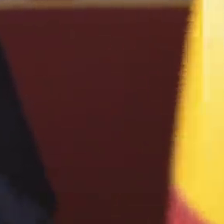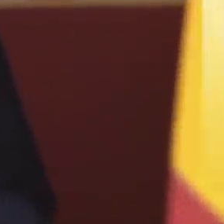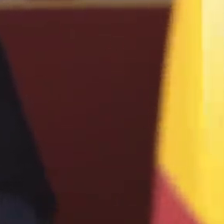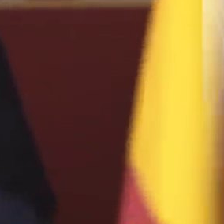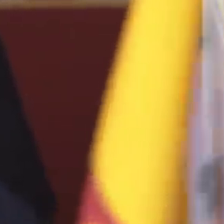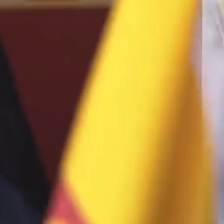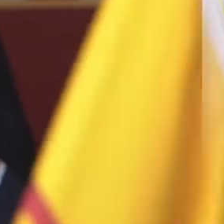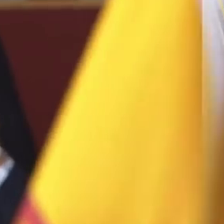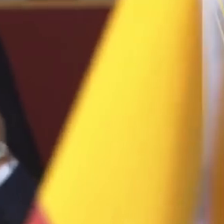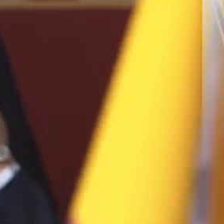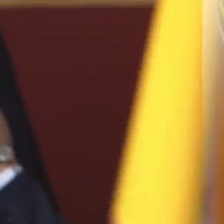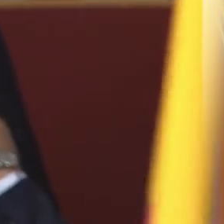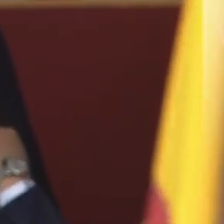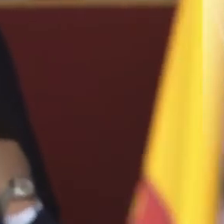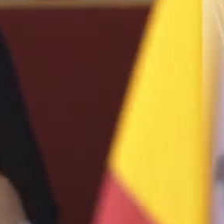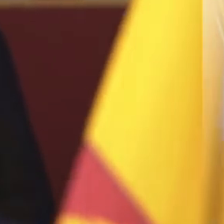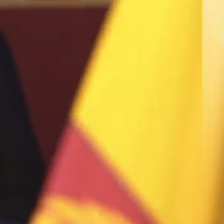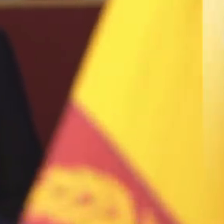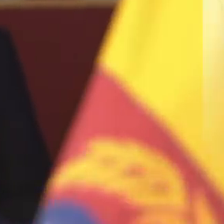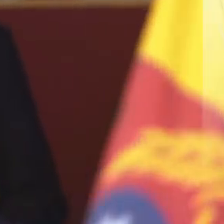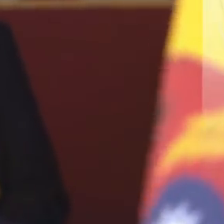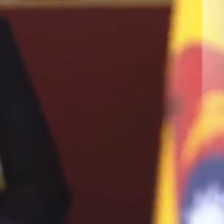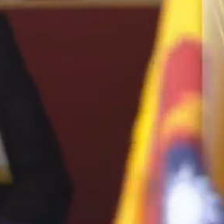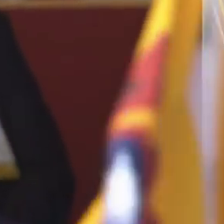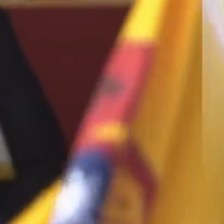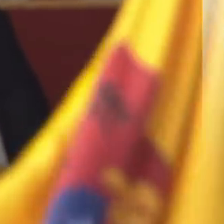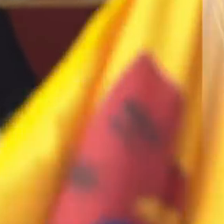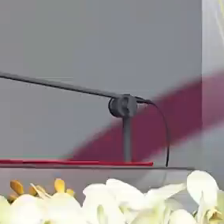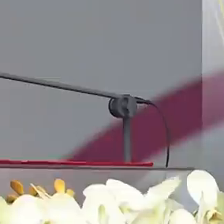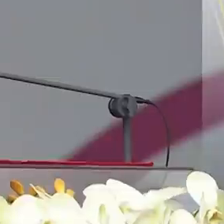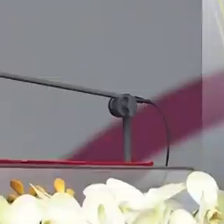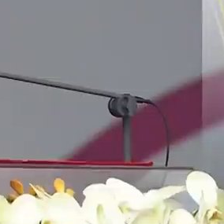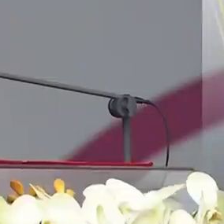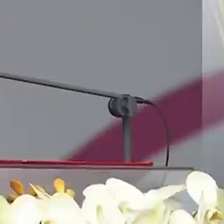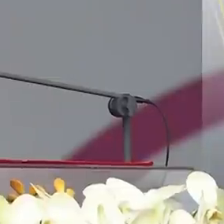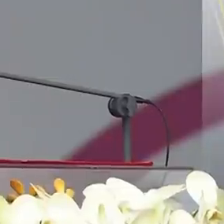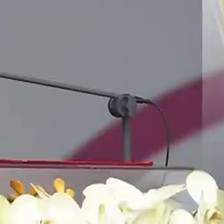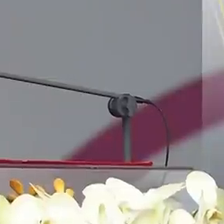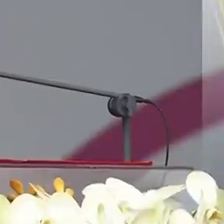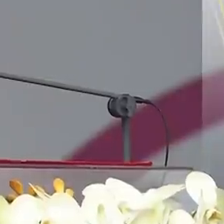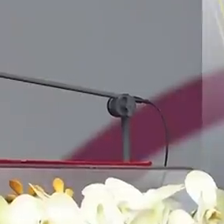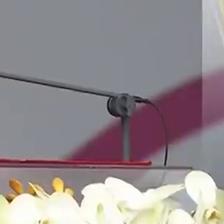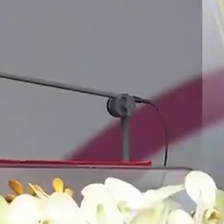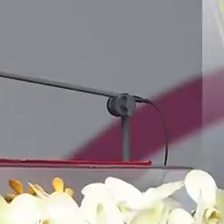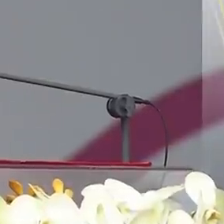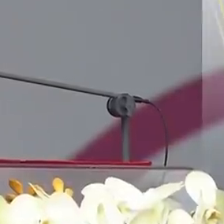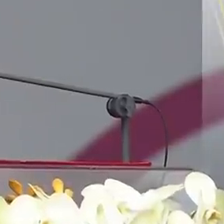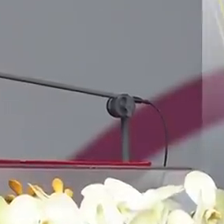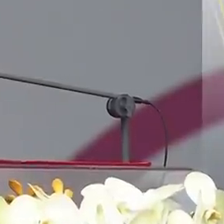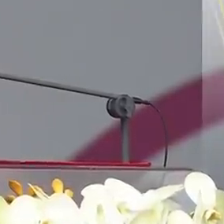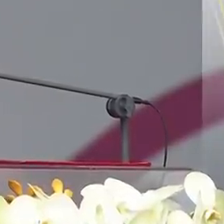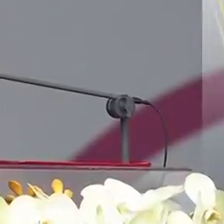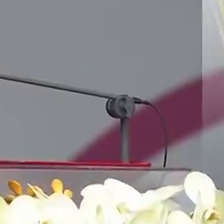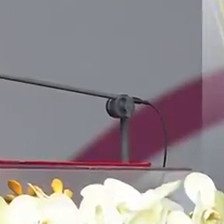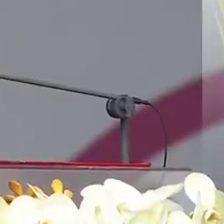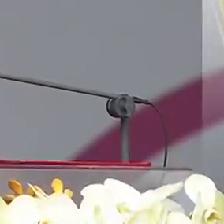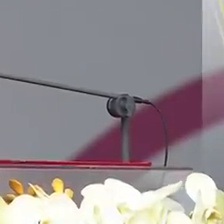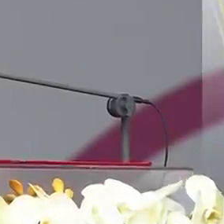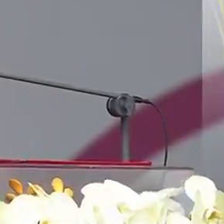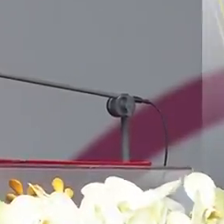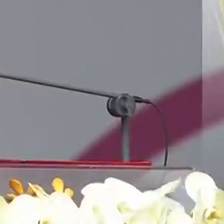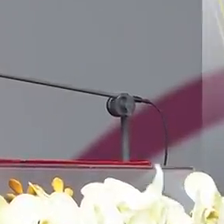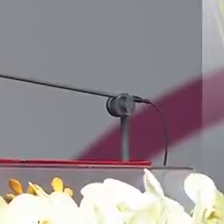高知名度及良好的社会声望，协助政府推展台匪